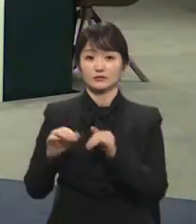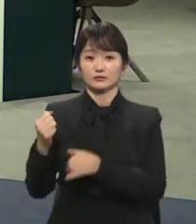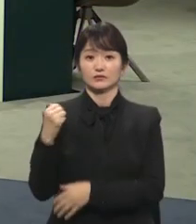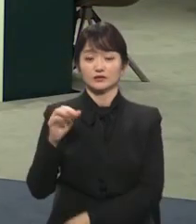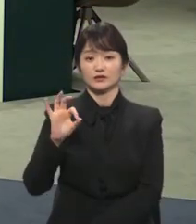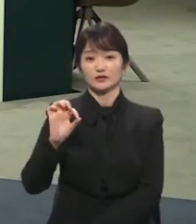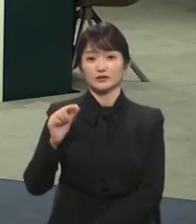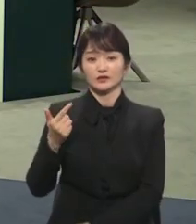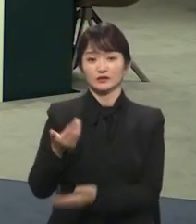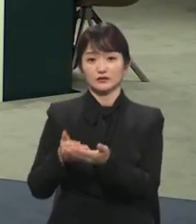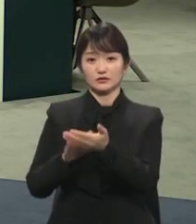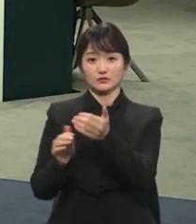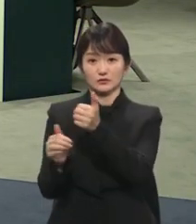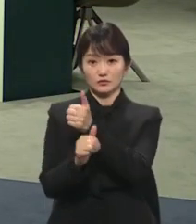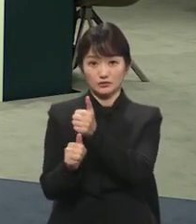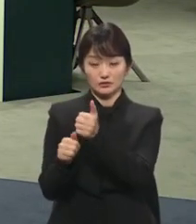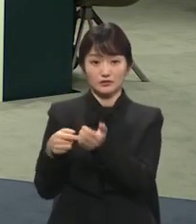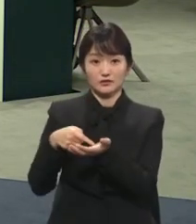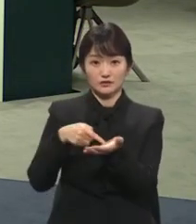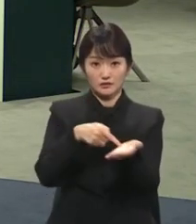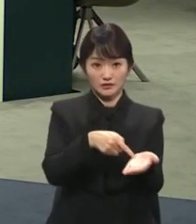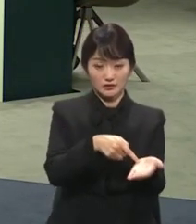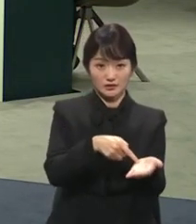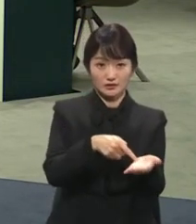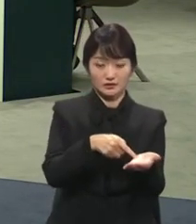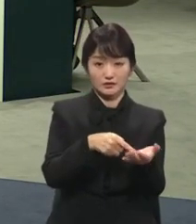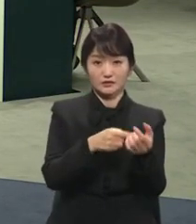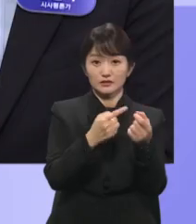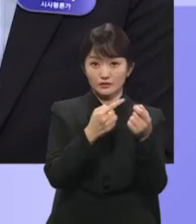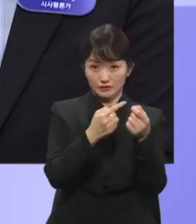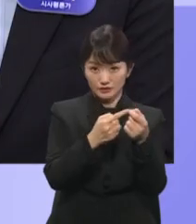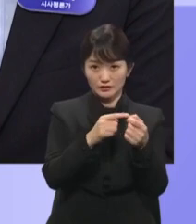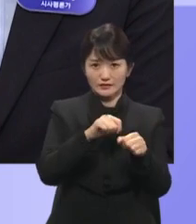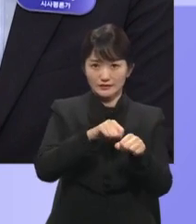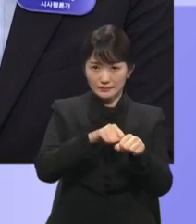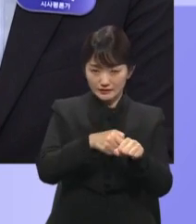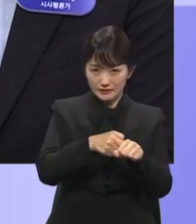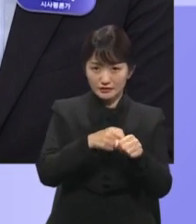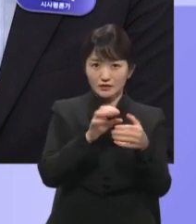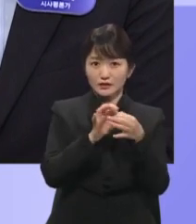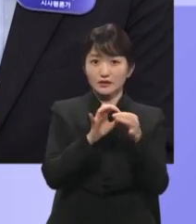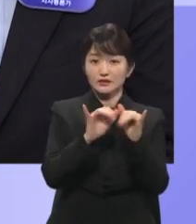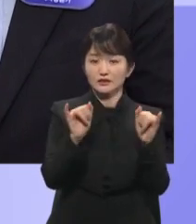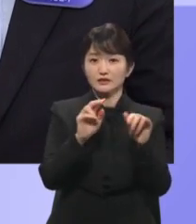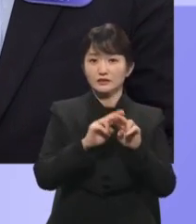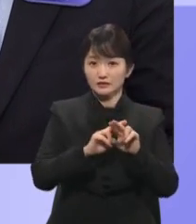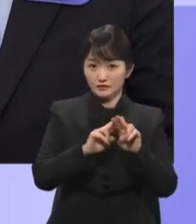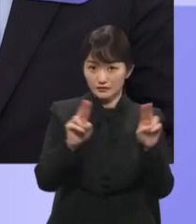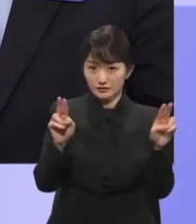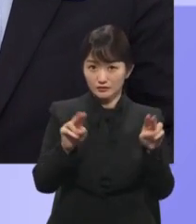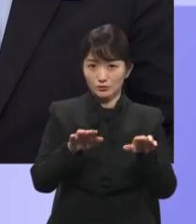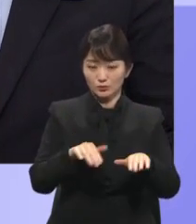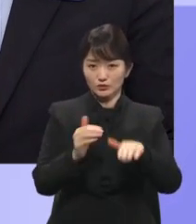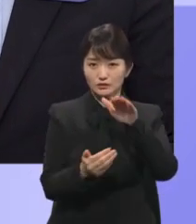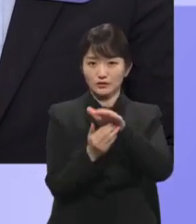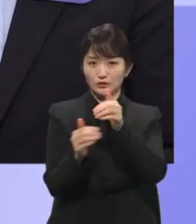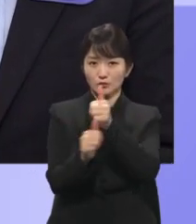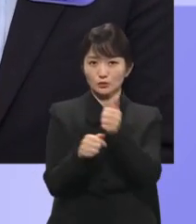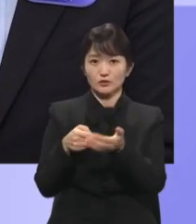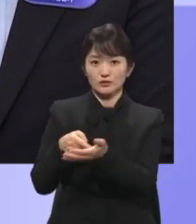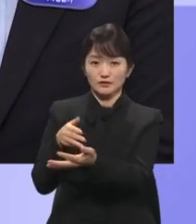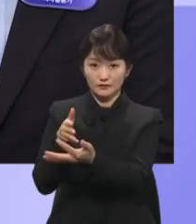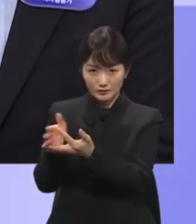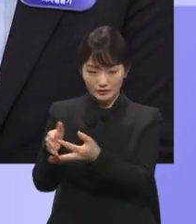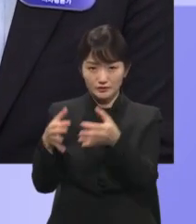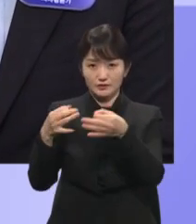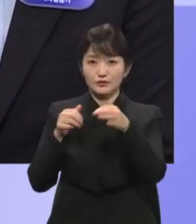혁신위가 내놓은 호 안건 이른바이 징계 대상자 대사면 안건이 오늘 최고까지 통과를 했습니다 김기헌 대표 이야기부터